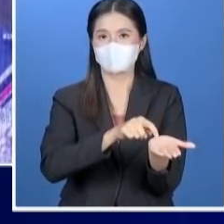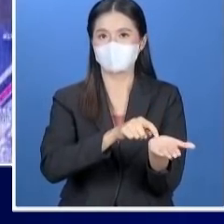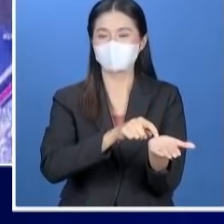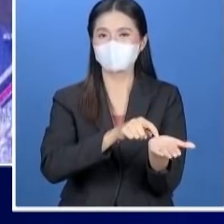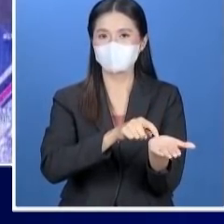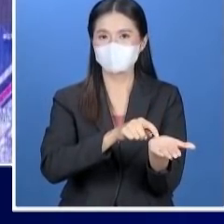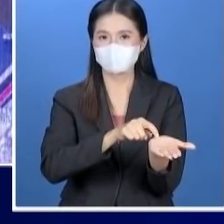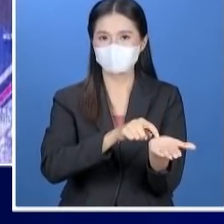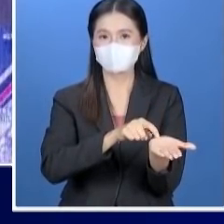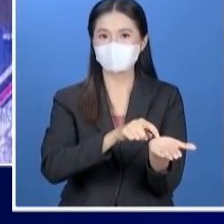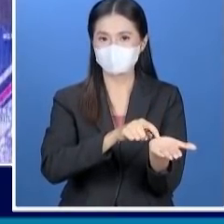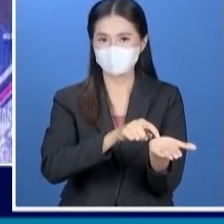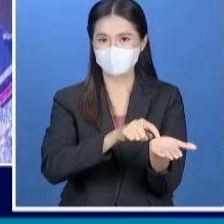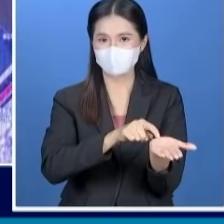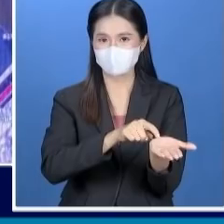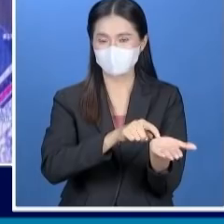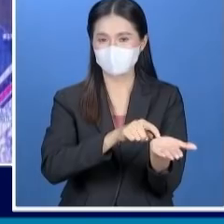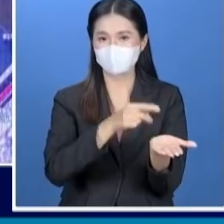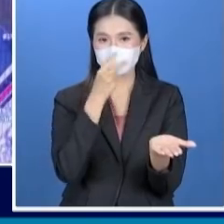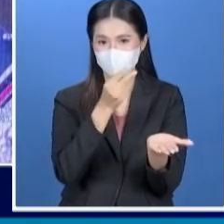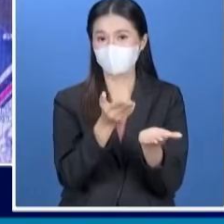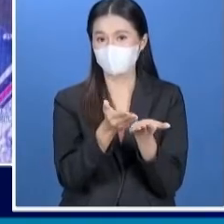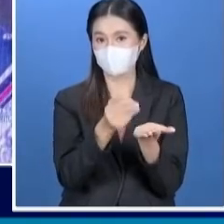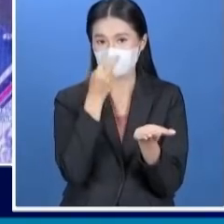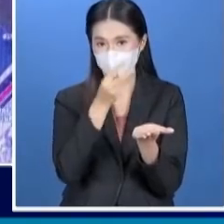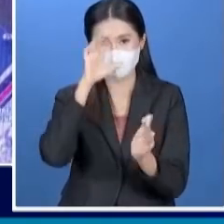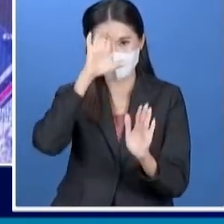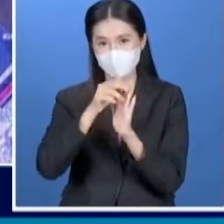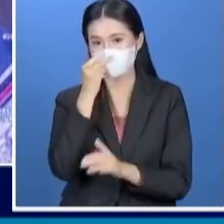า 22:34 นาที ค้างภาพเมื่อกี้